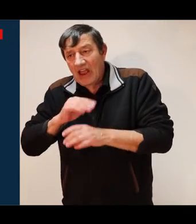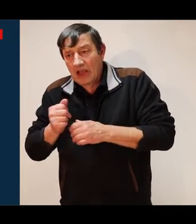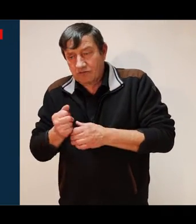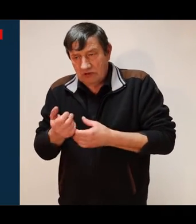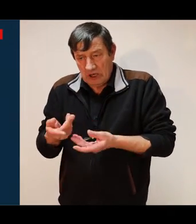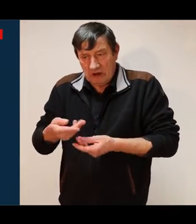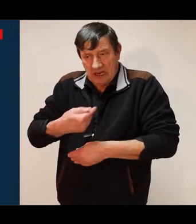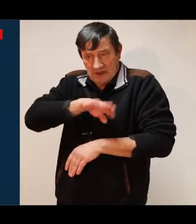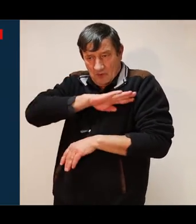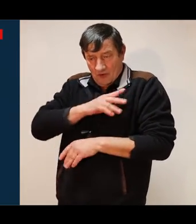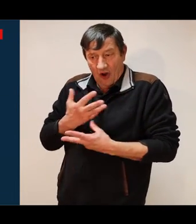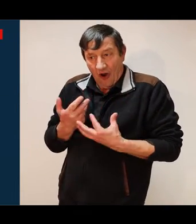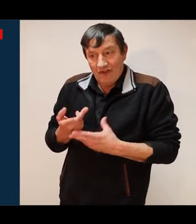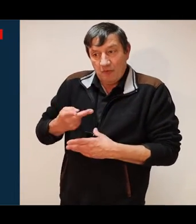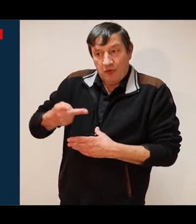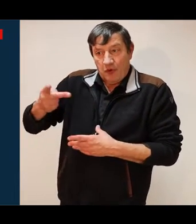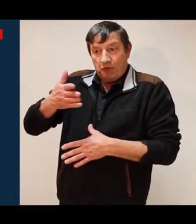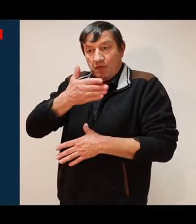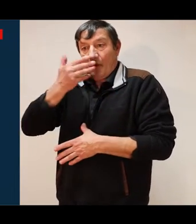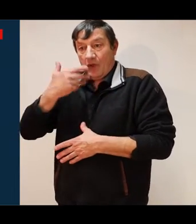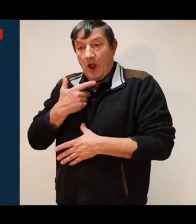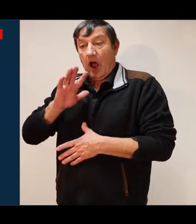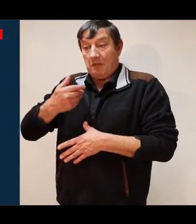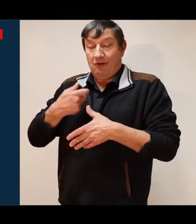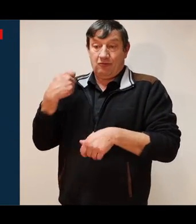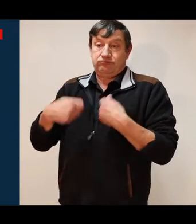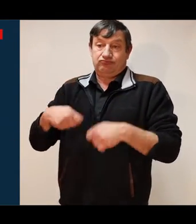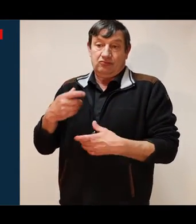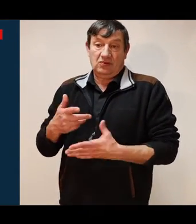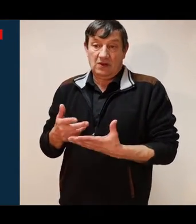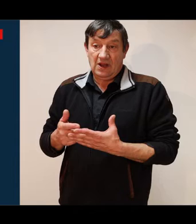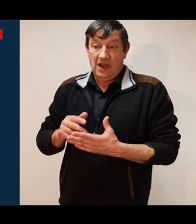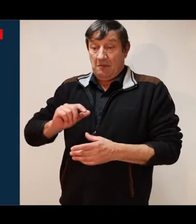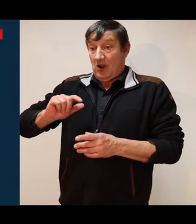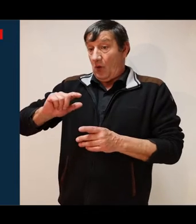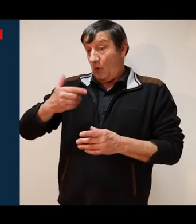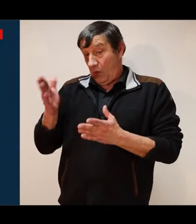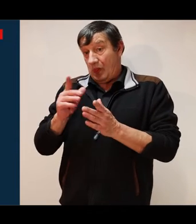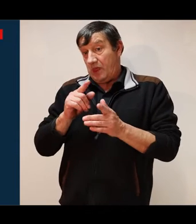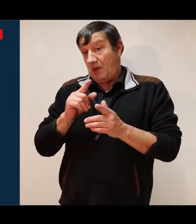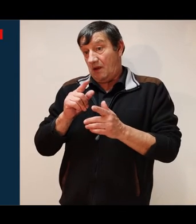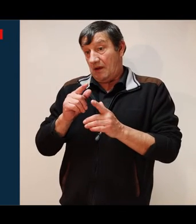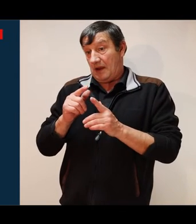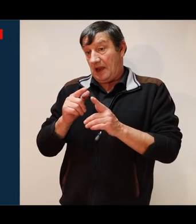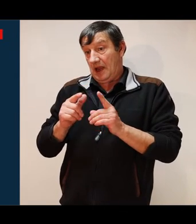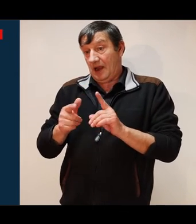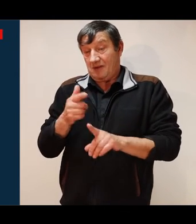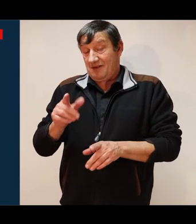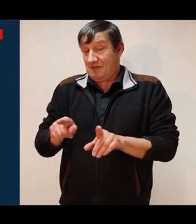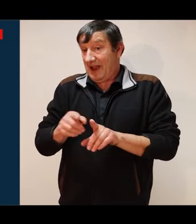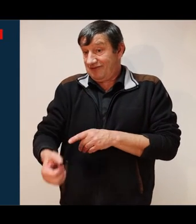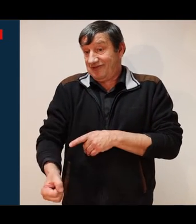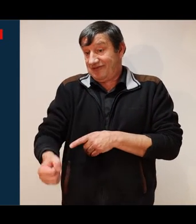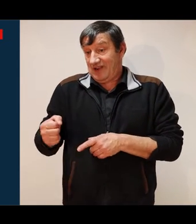vais assumer de vouloir plus, de vouloir mieux, et d'être très confortable avec ça. Et puis il y a un autre élément qui peut être en fait un